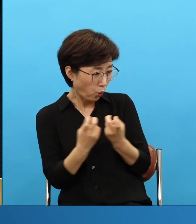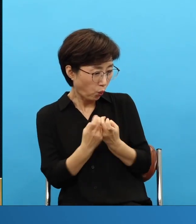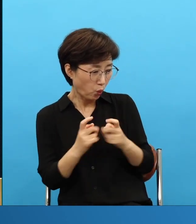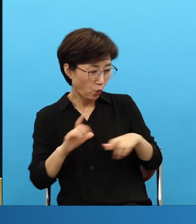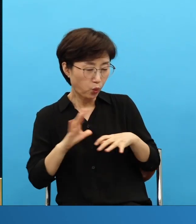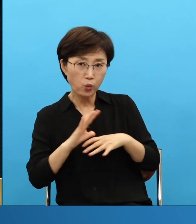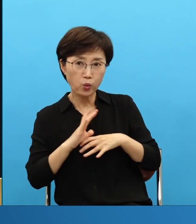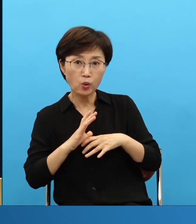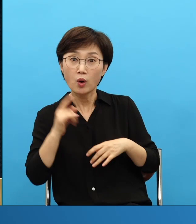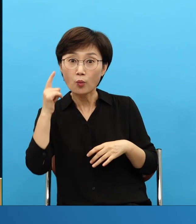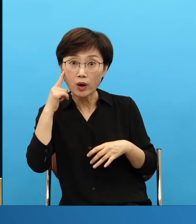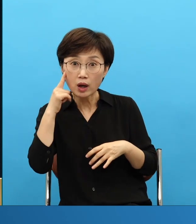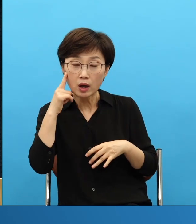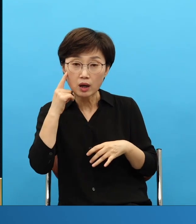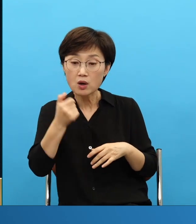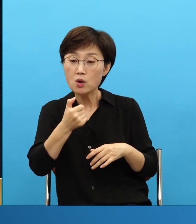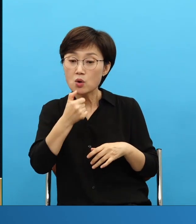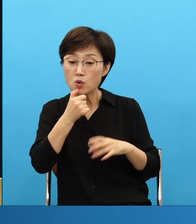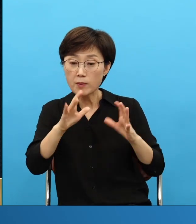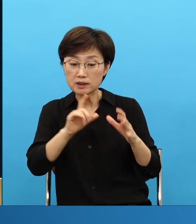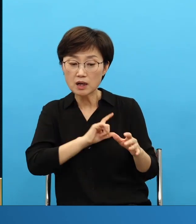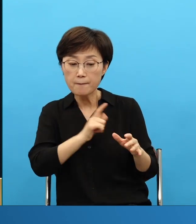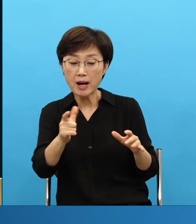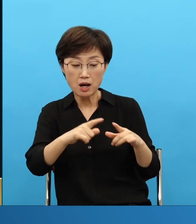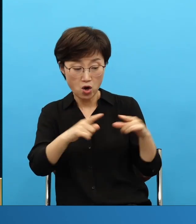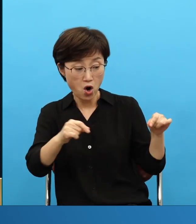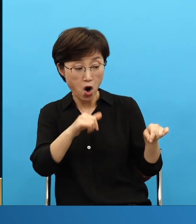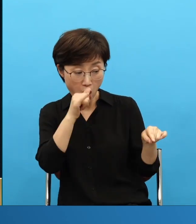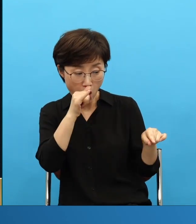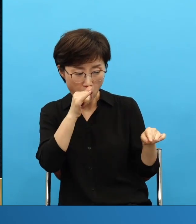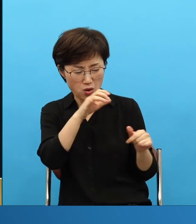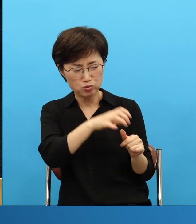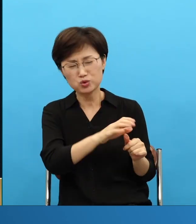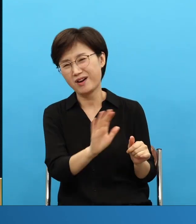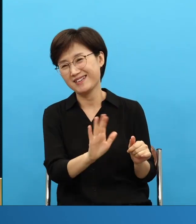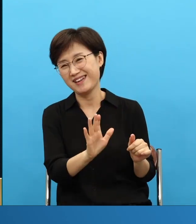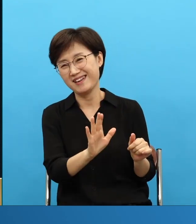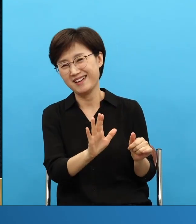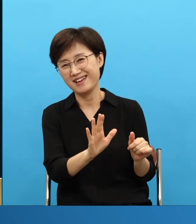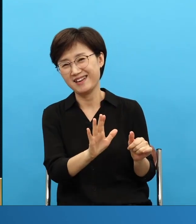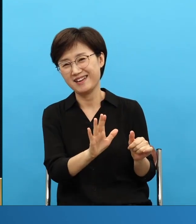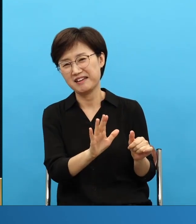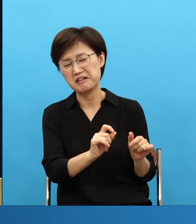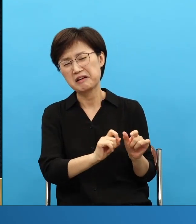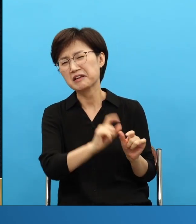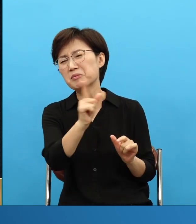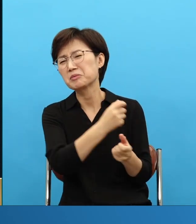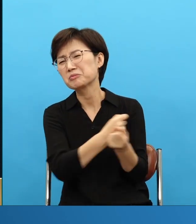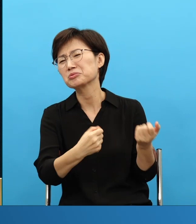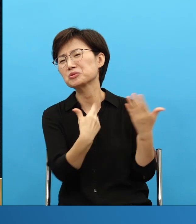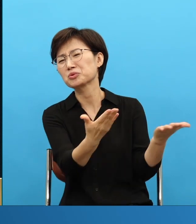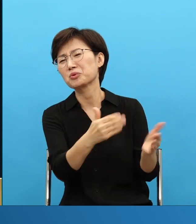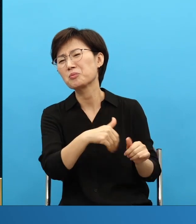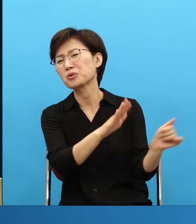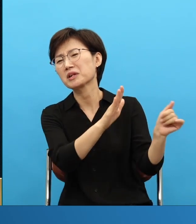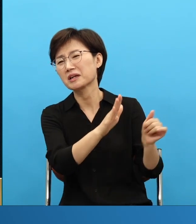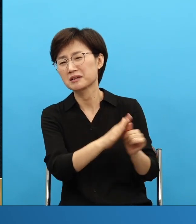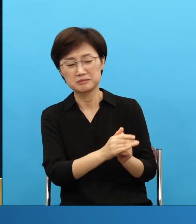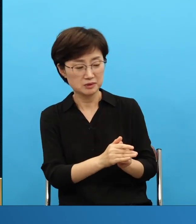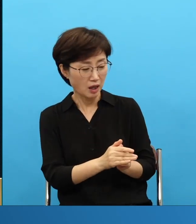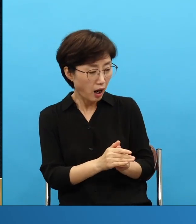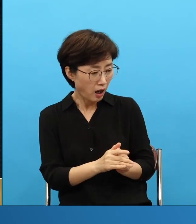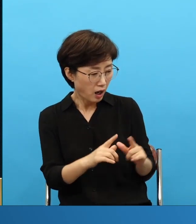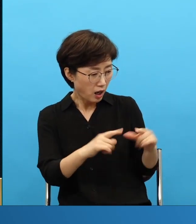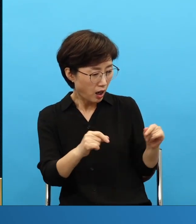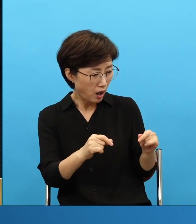fear. 로마 시민권 있는 사람은요 어지간하면 구속 안 돼요. Because you cannot incarcerate or arrest a person of Roman background and 깜짝 citizenship. 놀리고 왜 이제